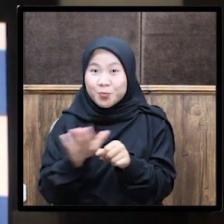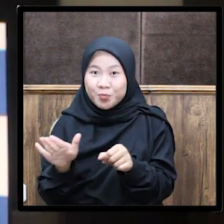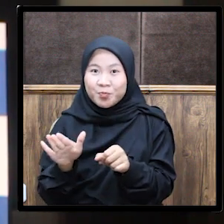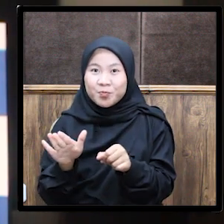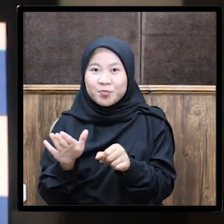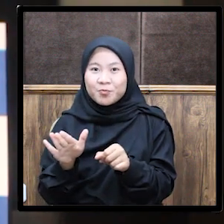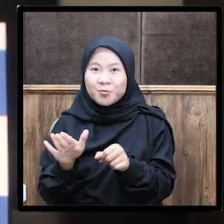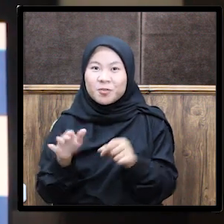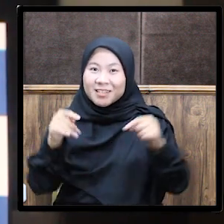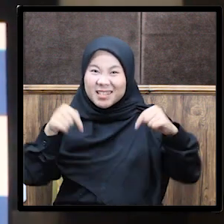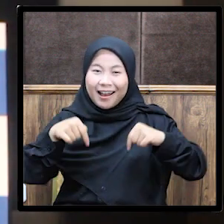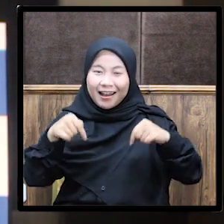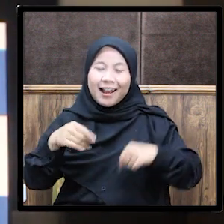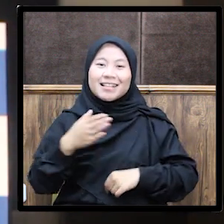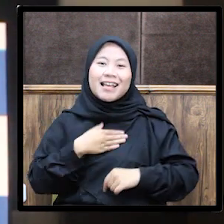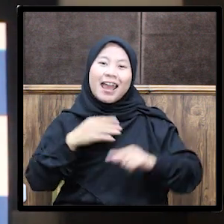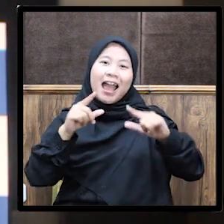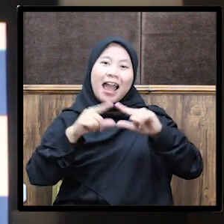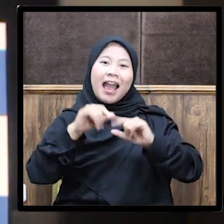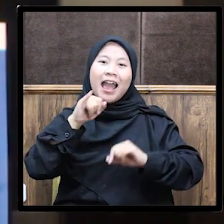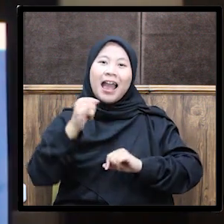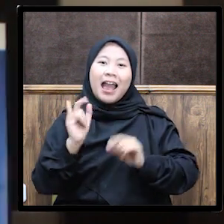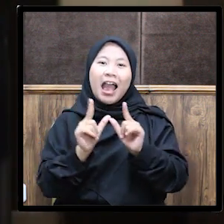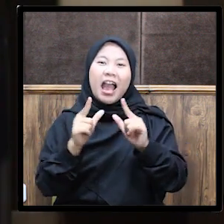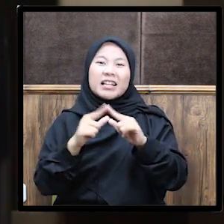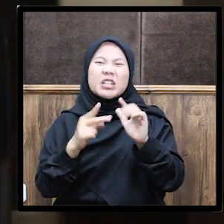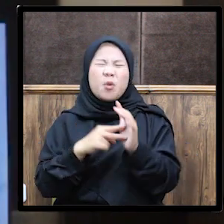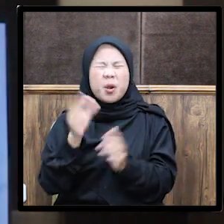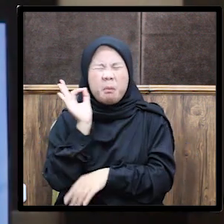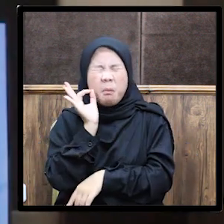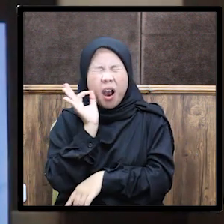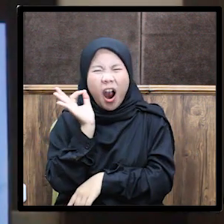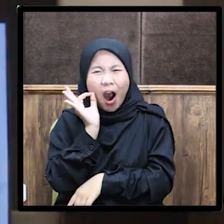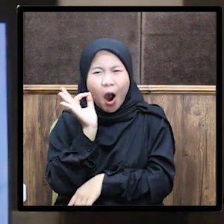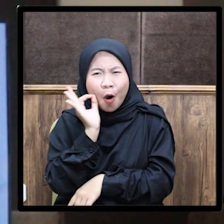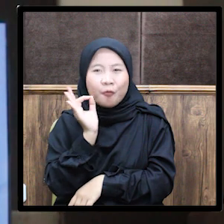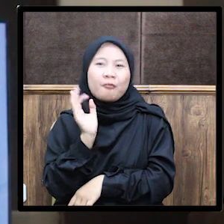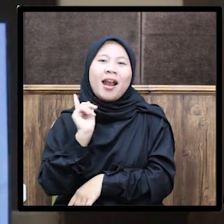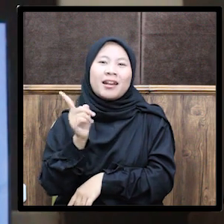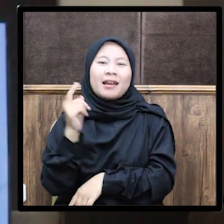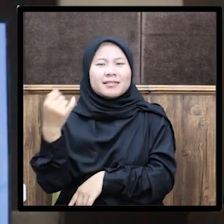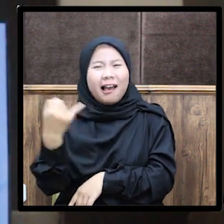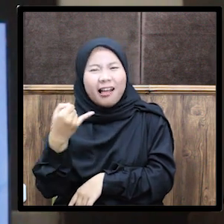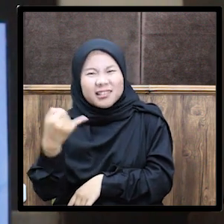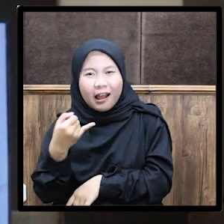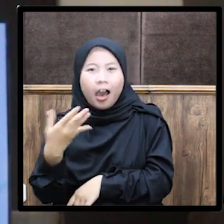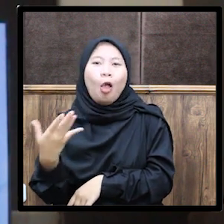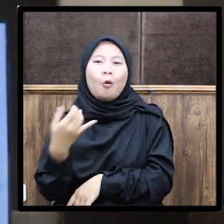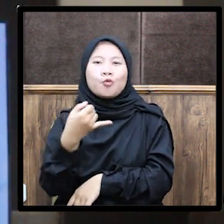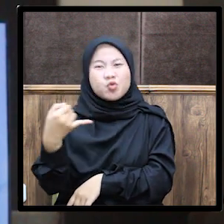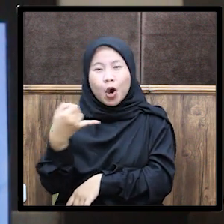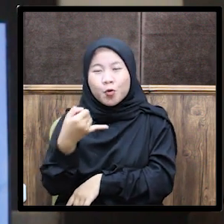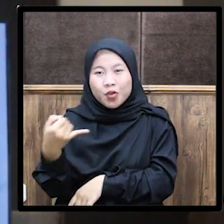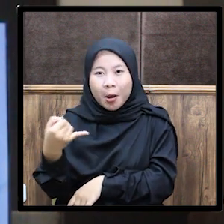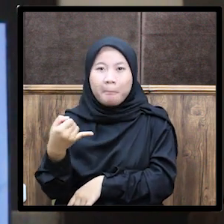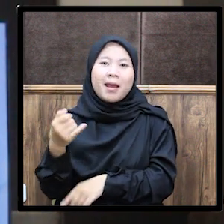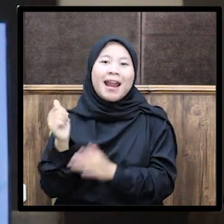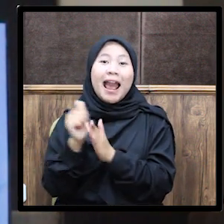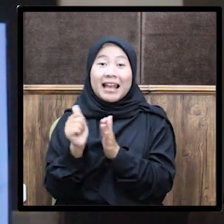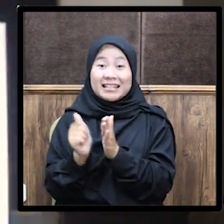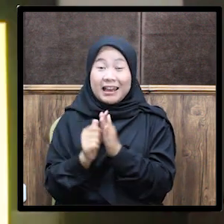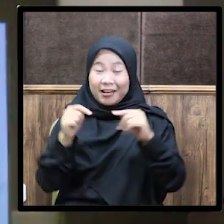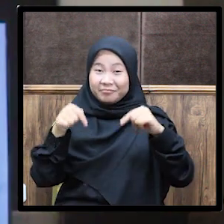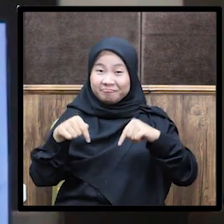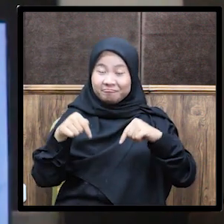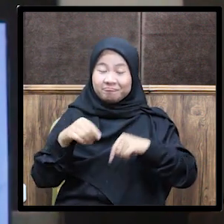ini. Saya Ajiwan Adam Indradi. Mohon maaf apabila ada kesalahan kekurangan dalam membawakan acara pada kesempatan kali ini. Terima